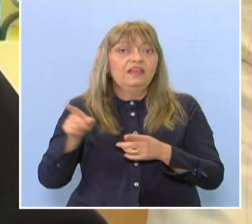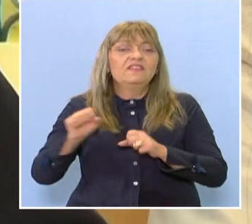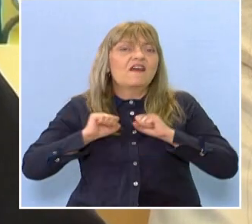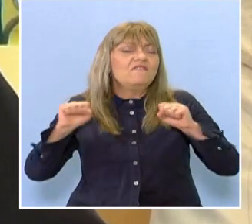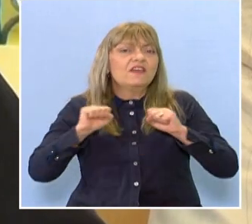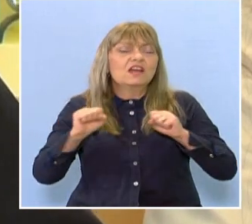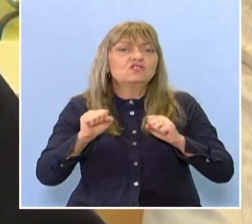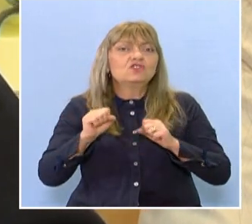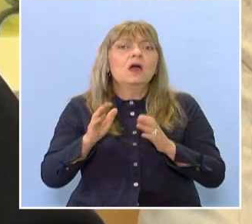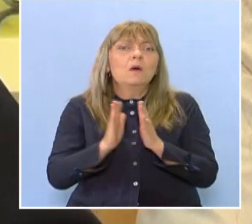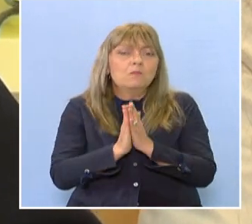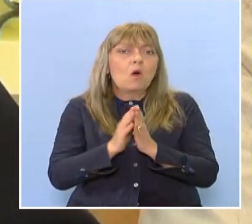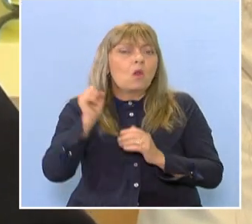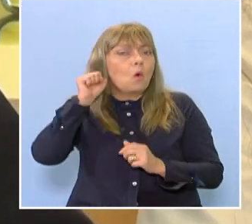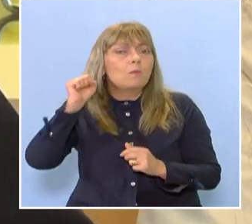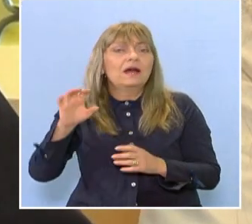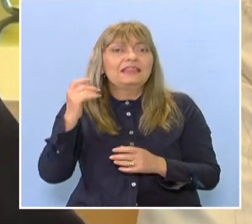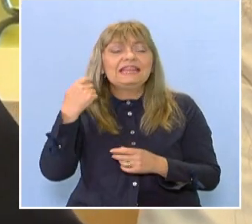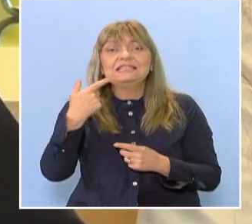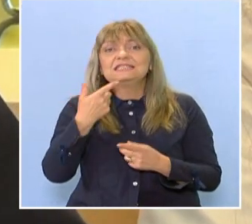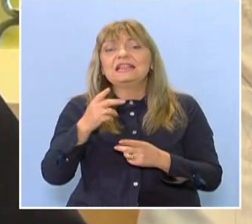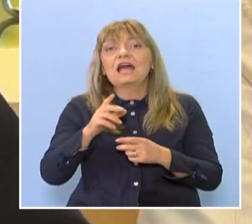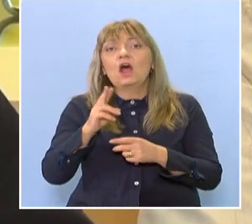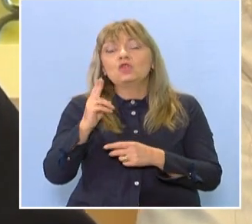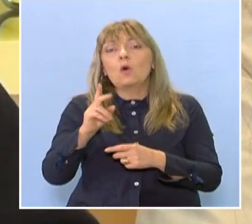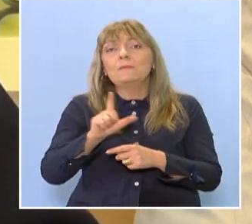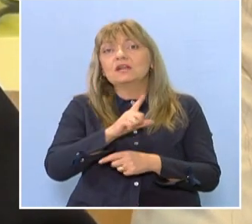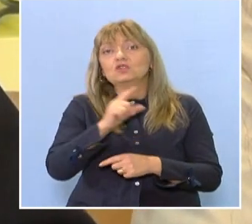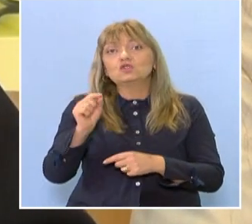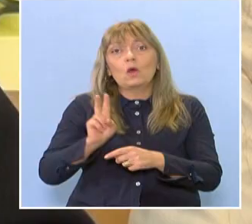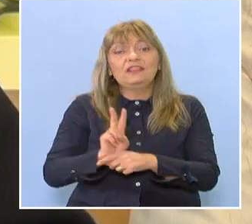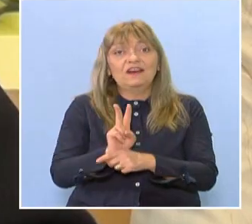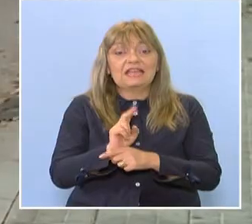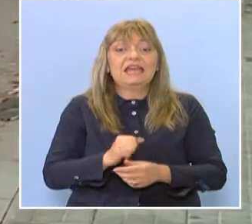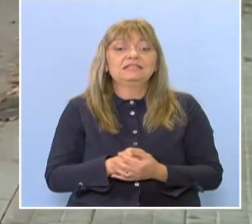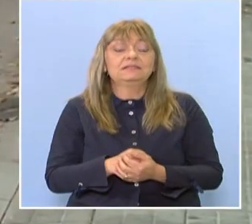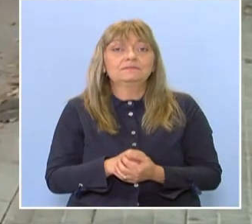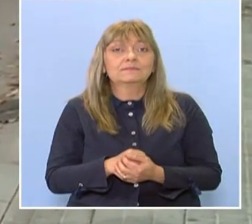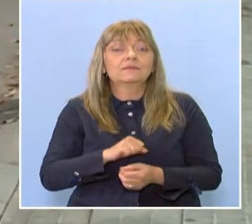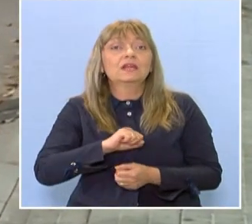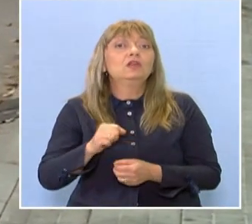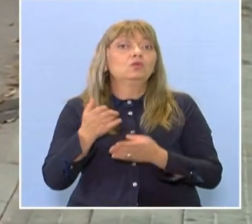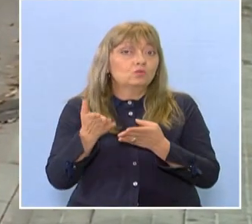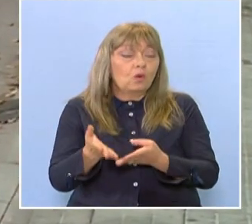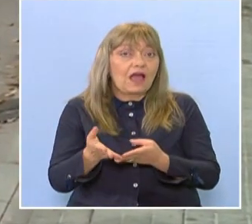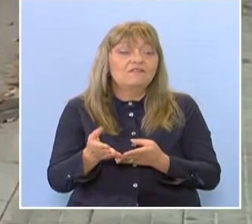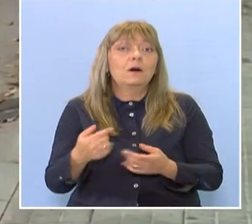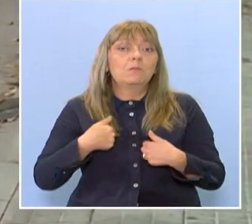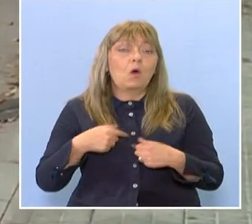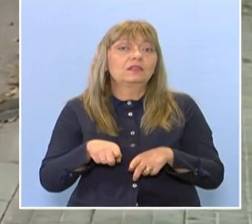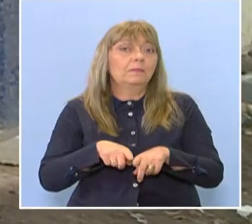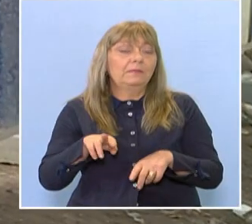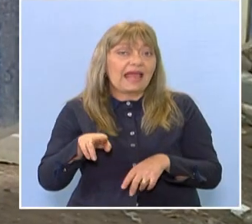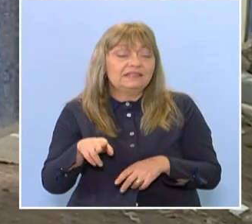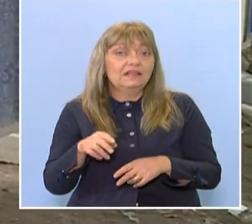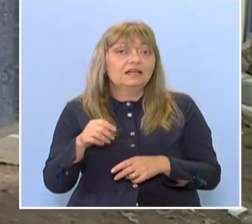112, другата тръгна да звъни по блоковете там да си махнат колите. И тогава Елинор звъна на